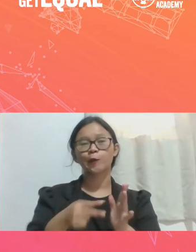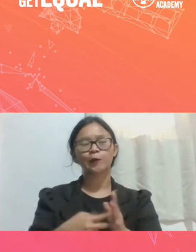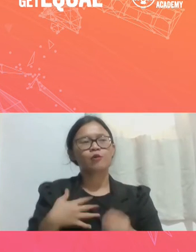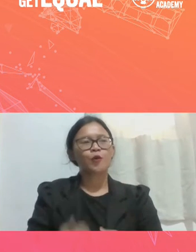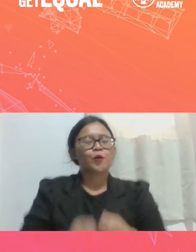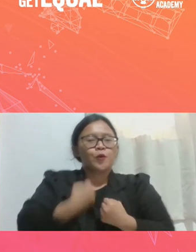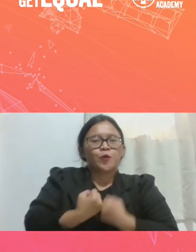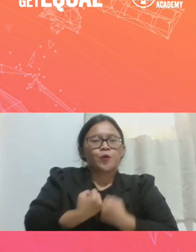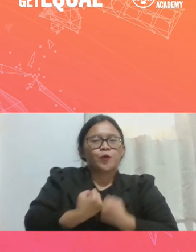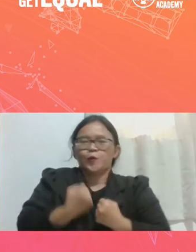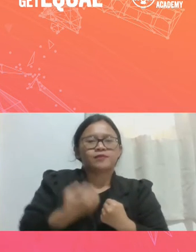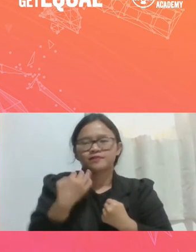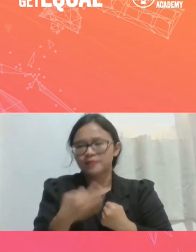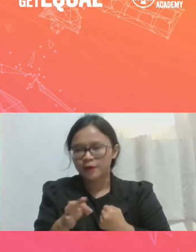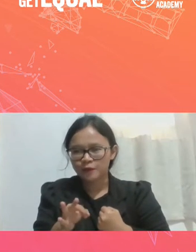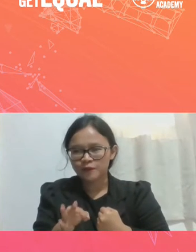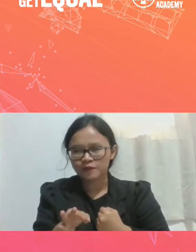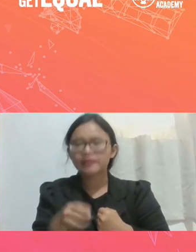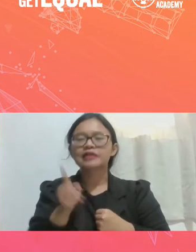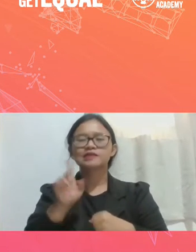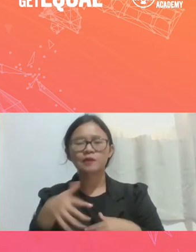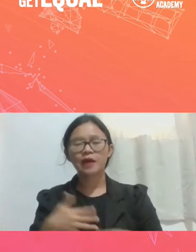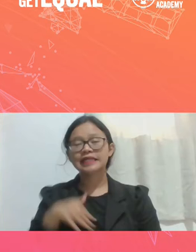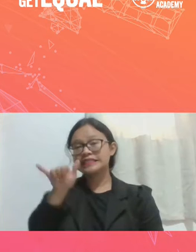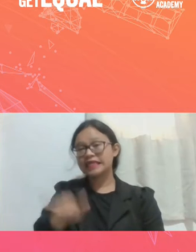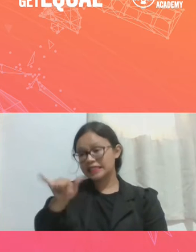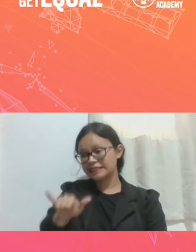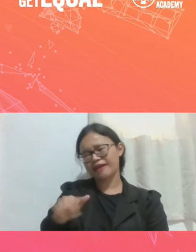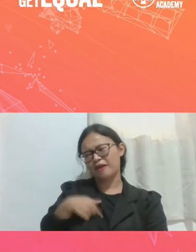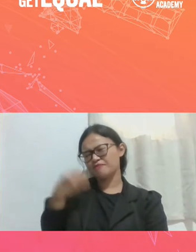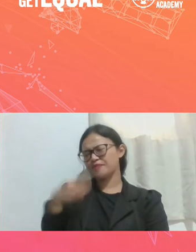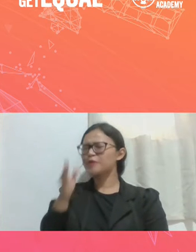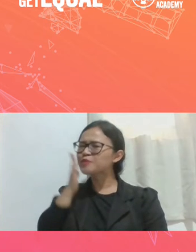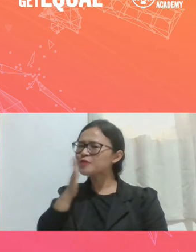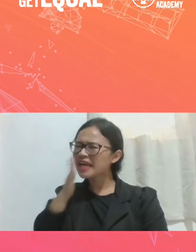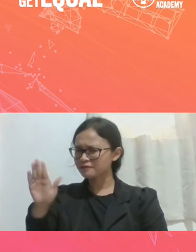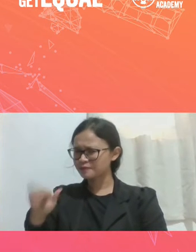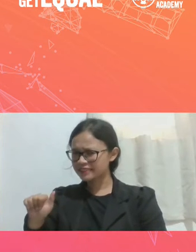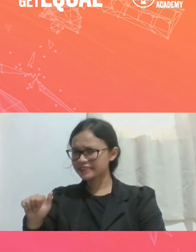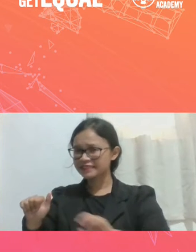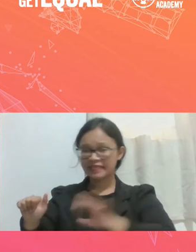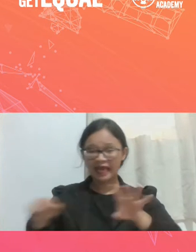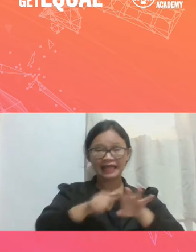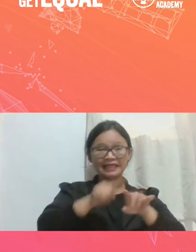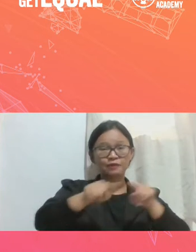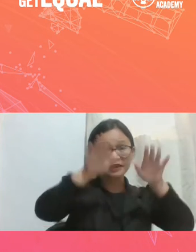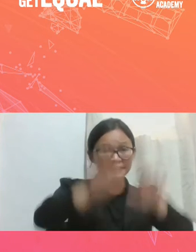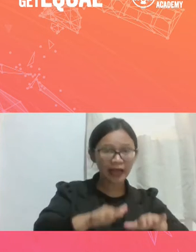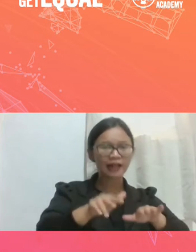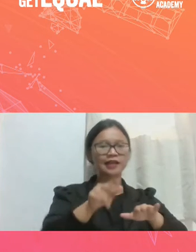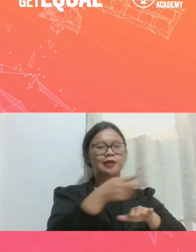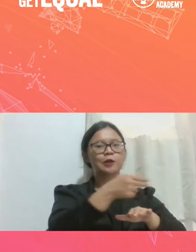lagi, justru kalau sebagai yayasannya kita masih balita, masih kecil nih ya. Nah, tapi semangatnya tetap